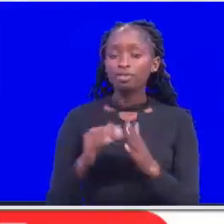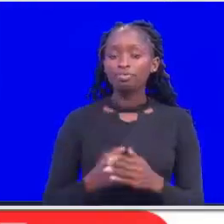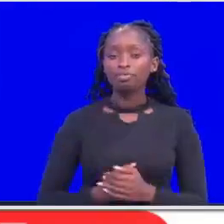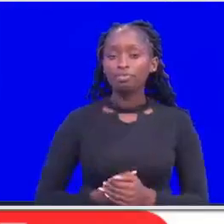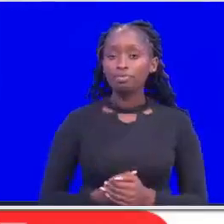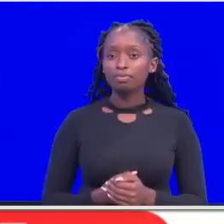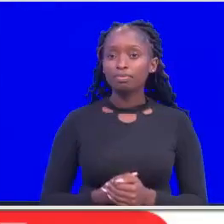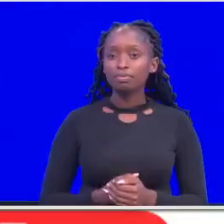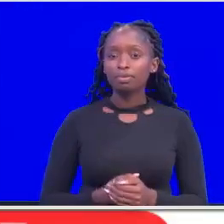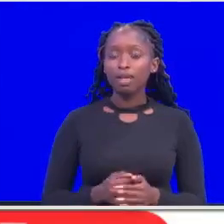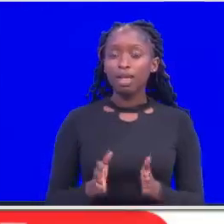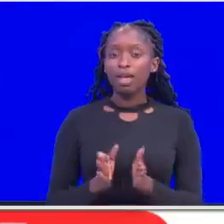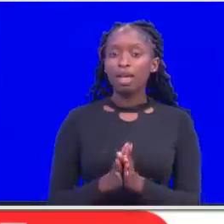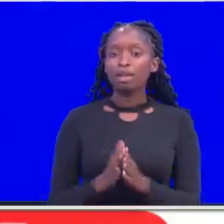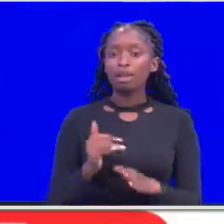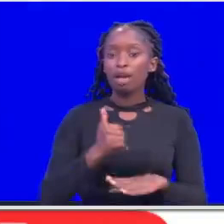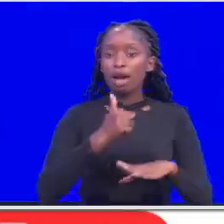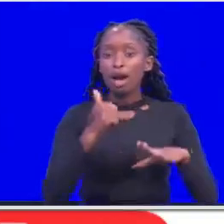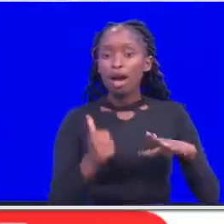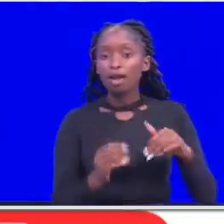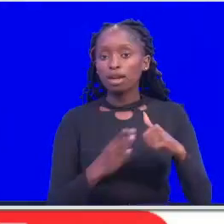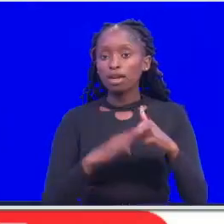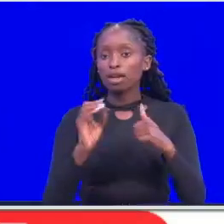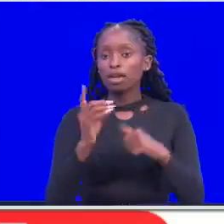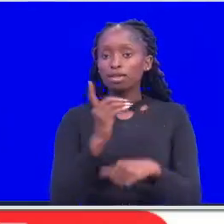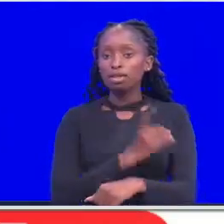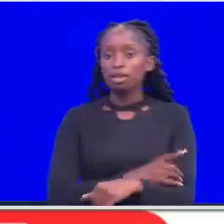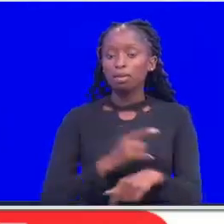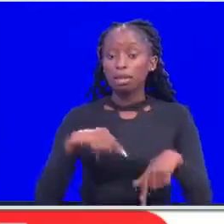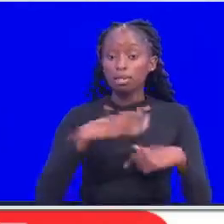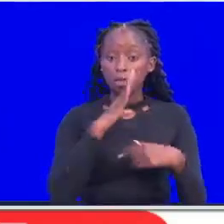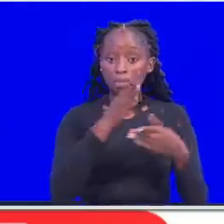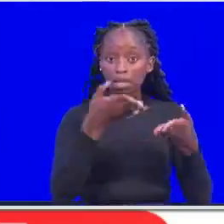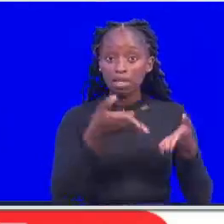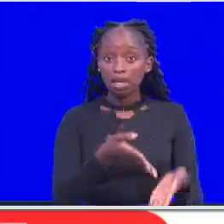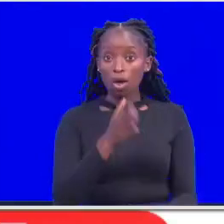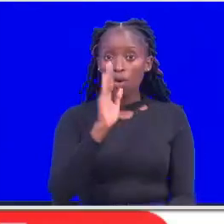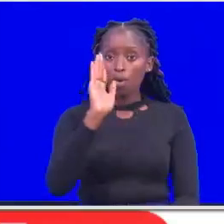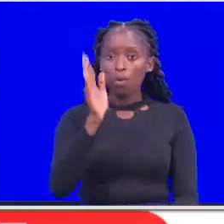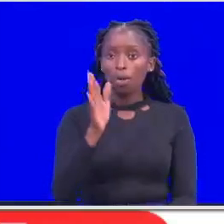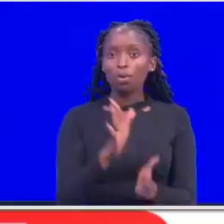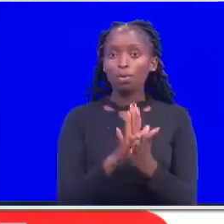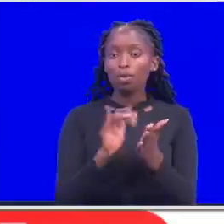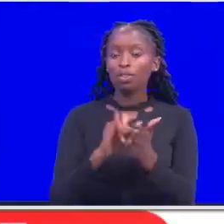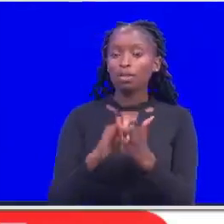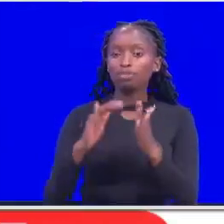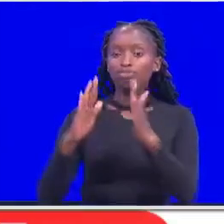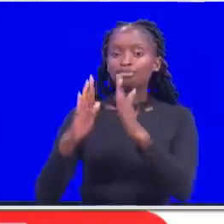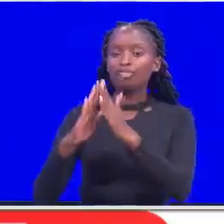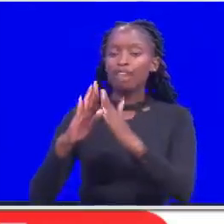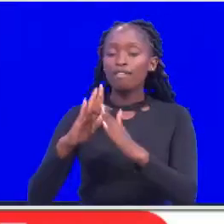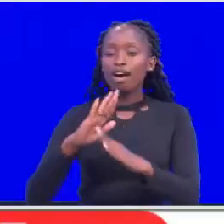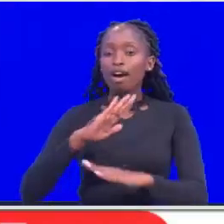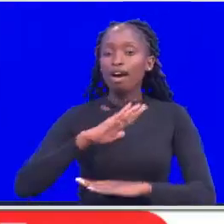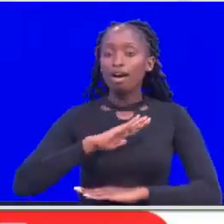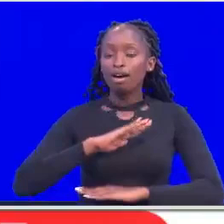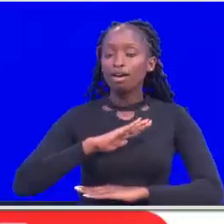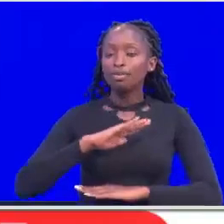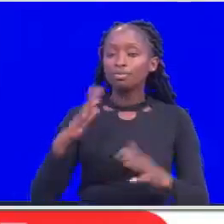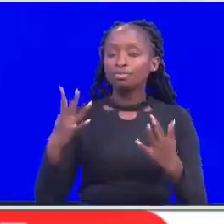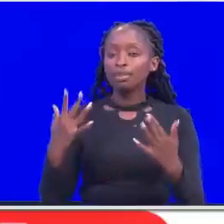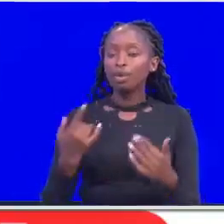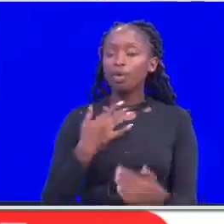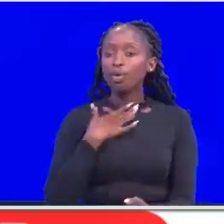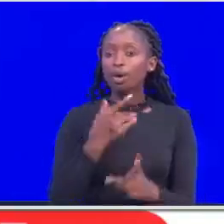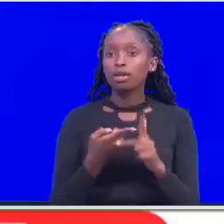Na ndani ya siku 90 mimi nitakuwa hapa Hamisi na hiyo affordable housing. Nataka tuanze tukuje